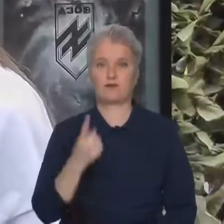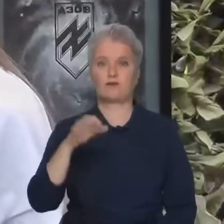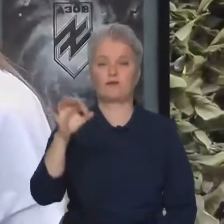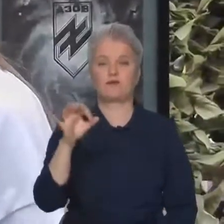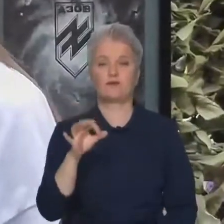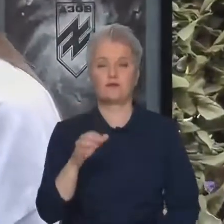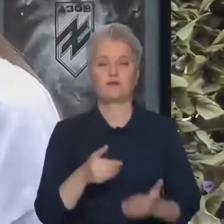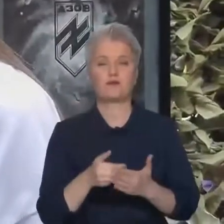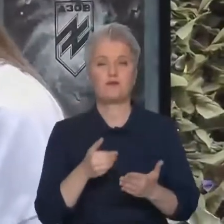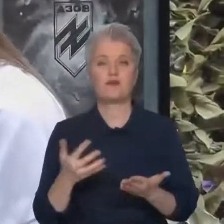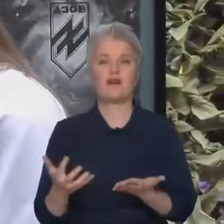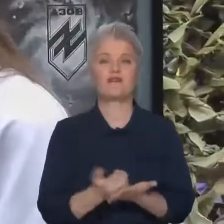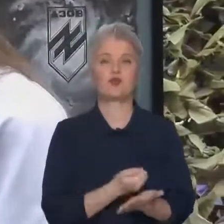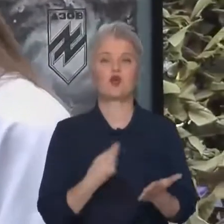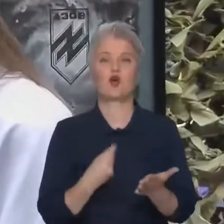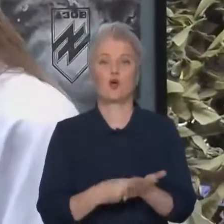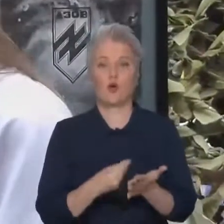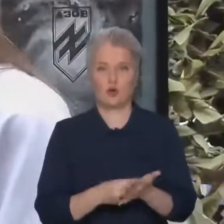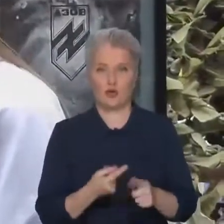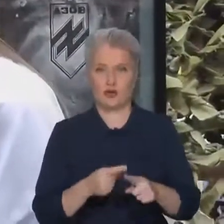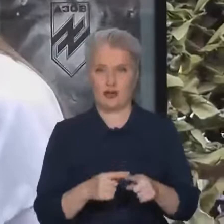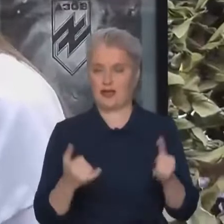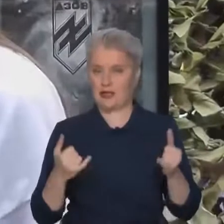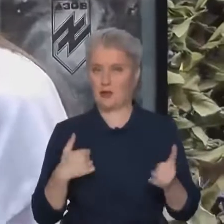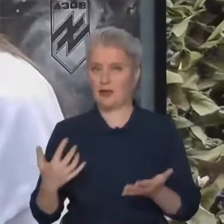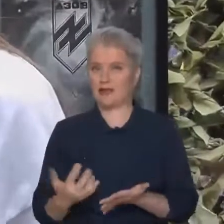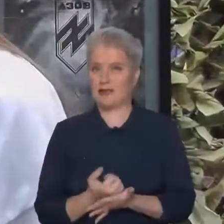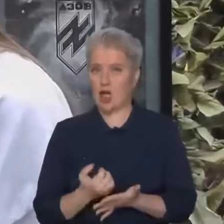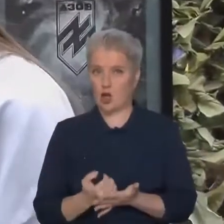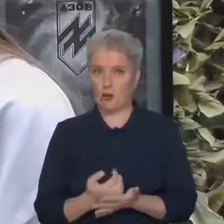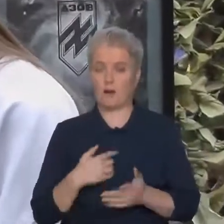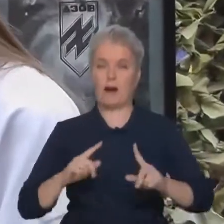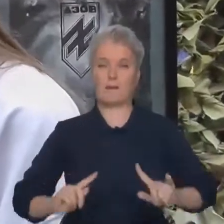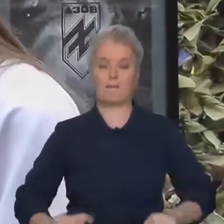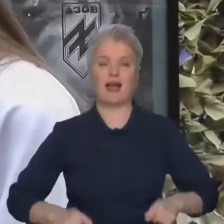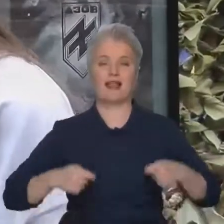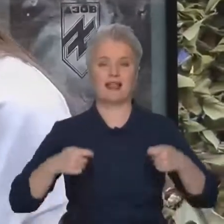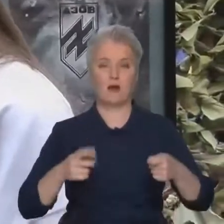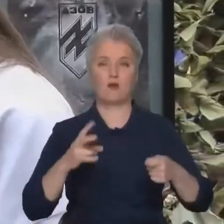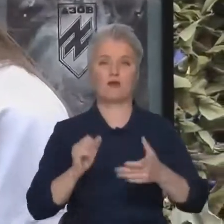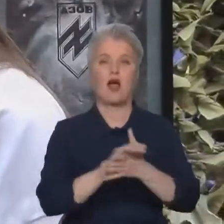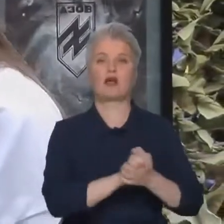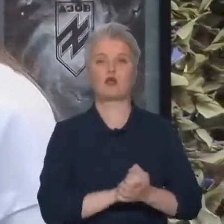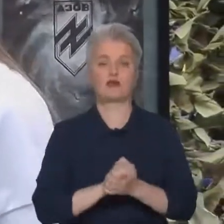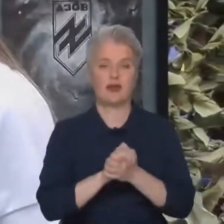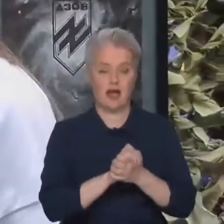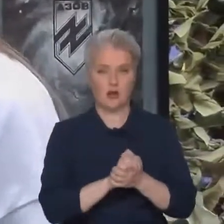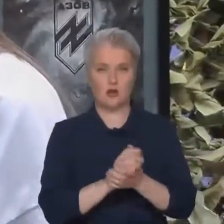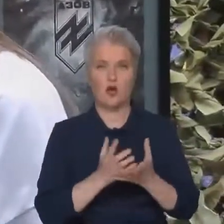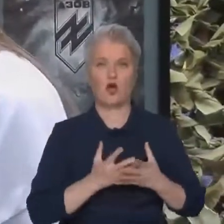100% від виручених коштів, які сьогодні ми тут заробимо, ми передамо на